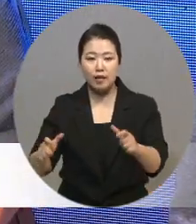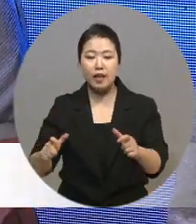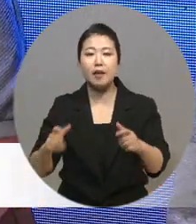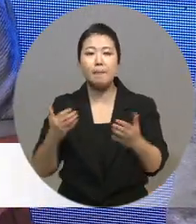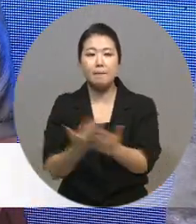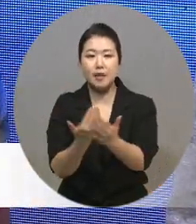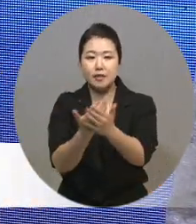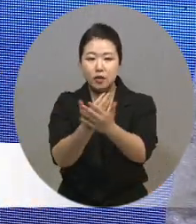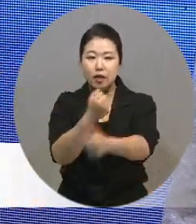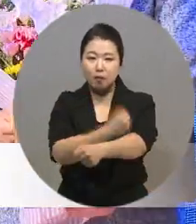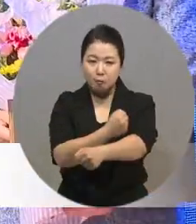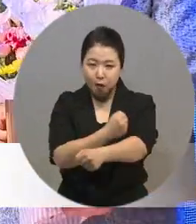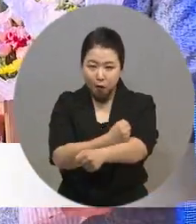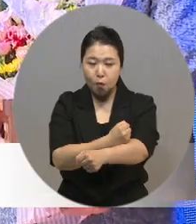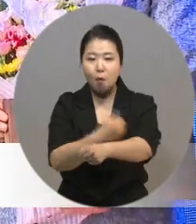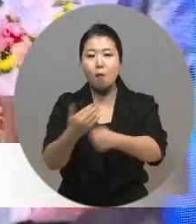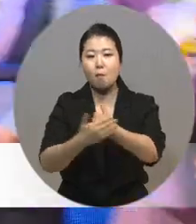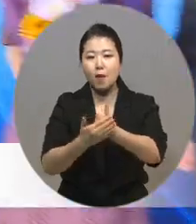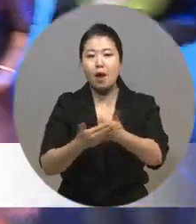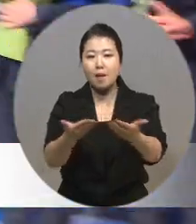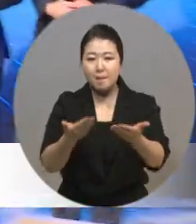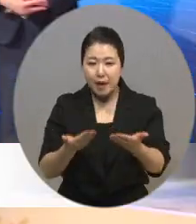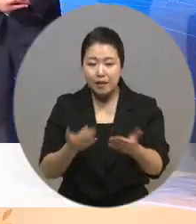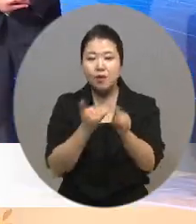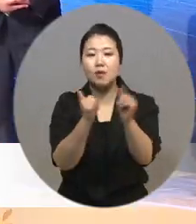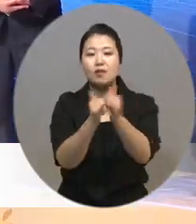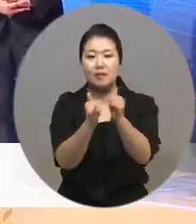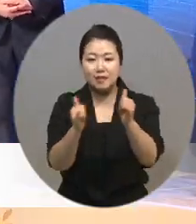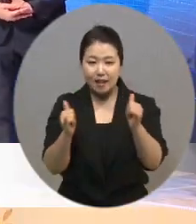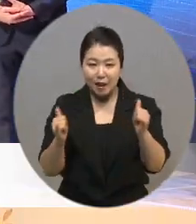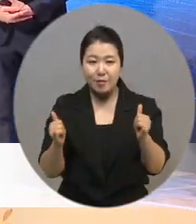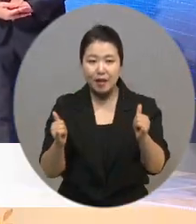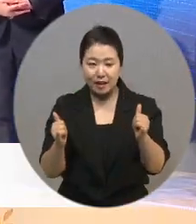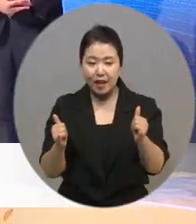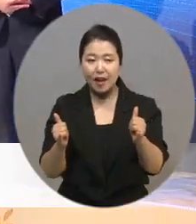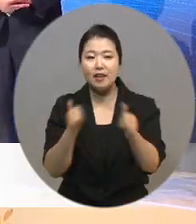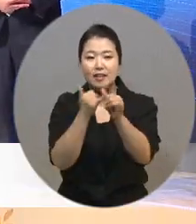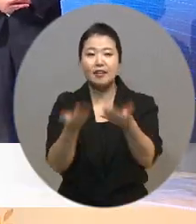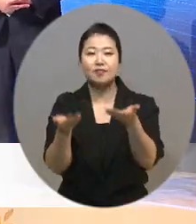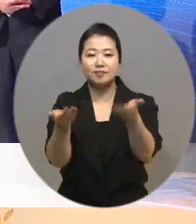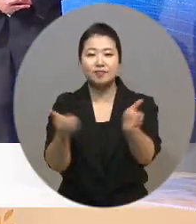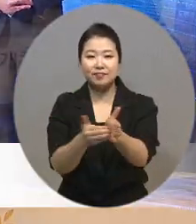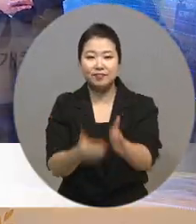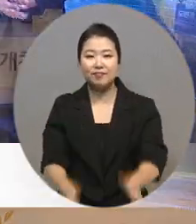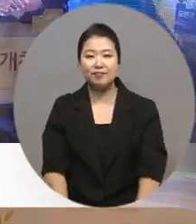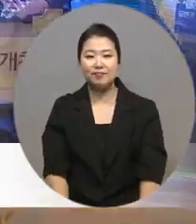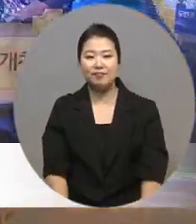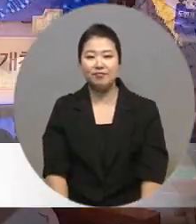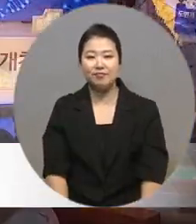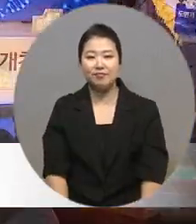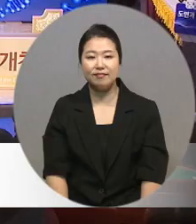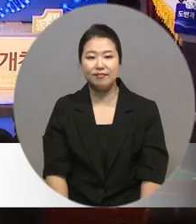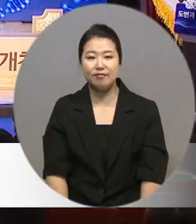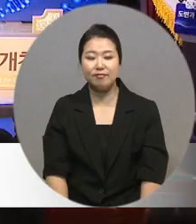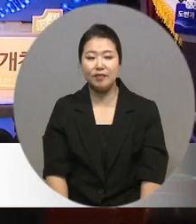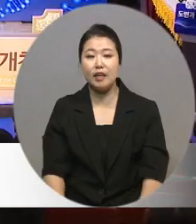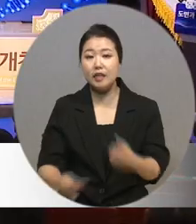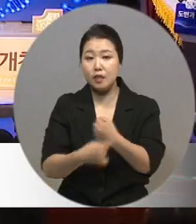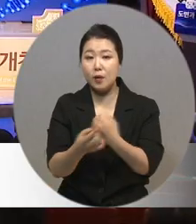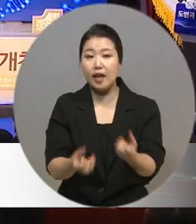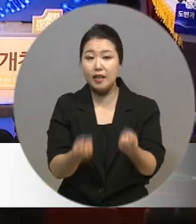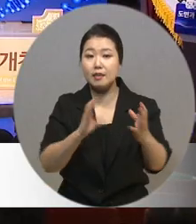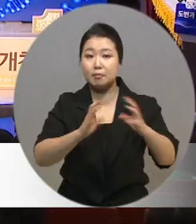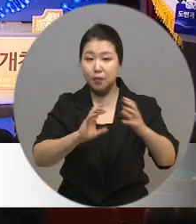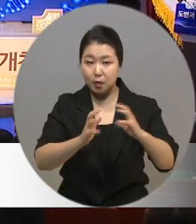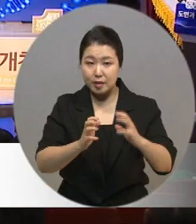헌신하고 도정 발전에 기여한 공로자에 대한 시상이 진행됐습니다 부대행사인